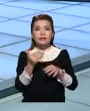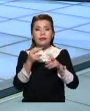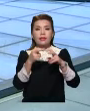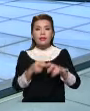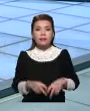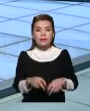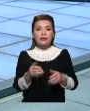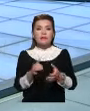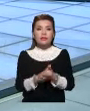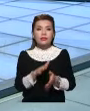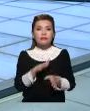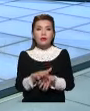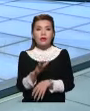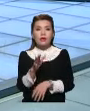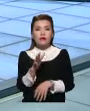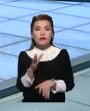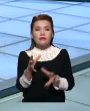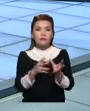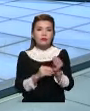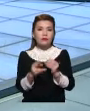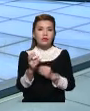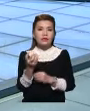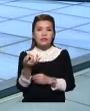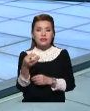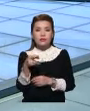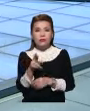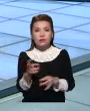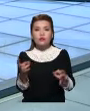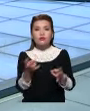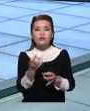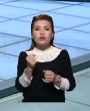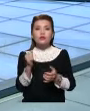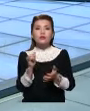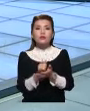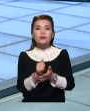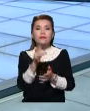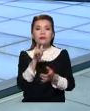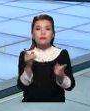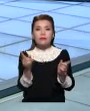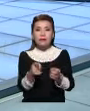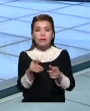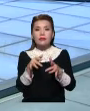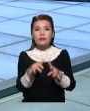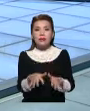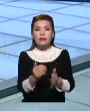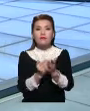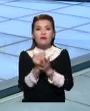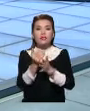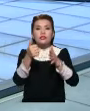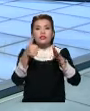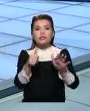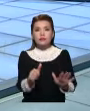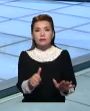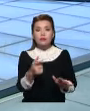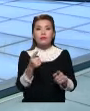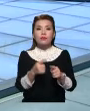и применять сплошную кассацию. Кроме этого, он считает необходимым установить разумный срок рассмотрения дел, не превышающий 6 месяцев, а